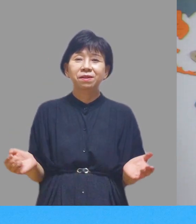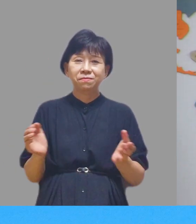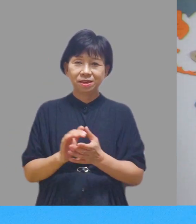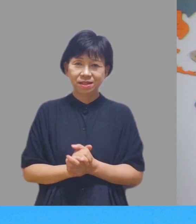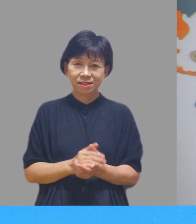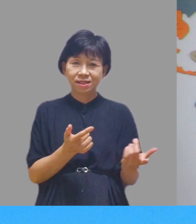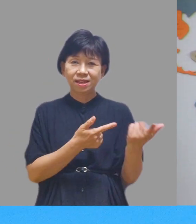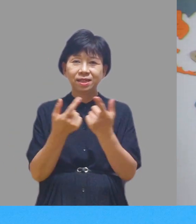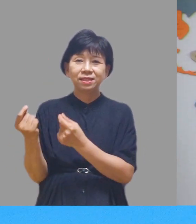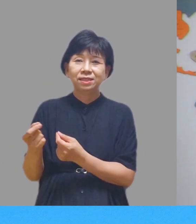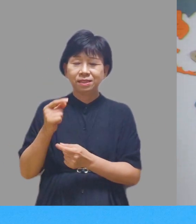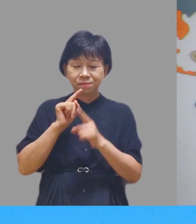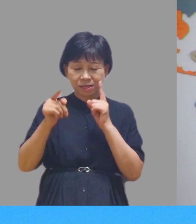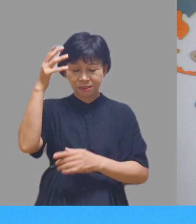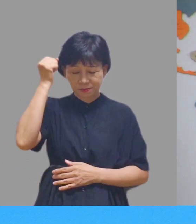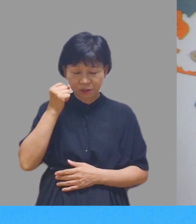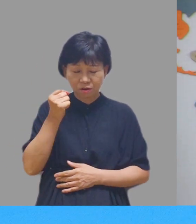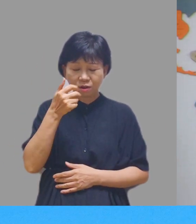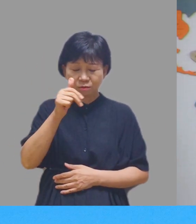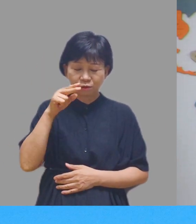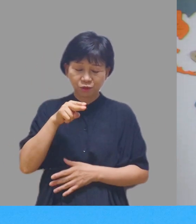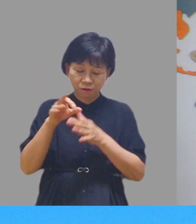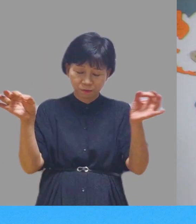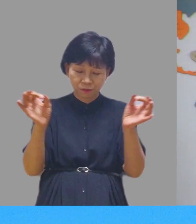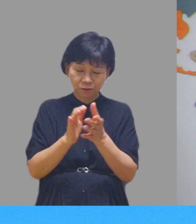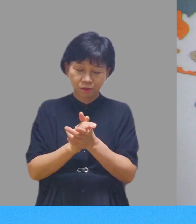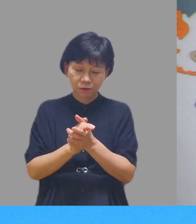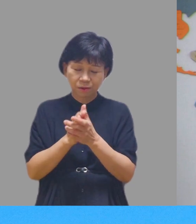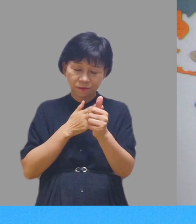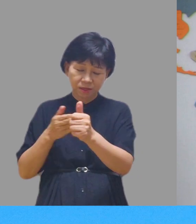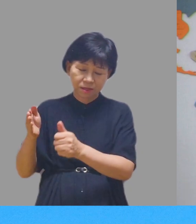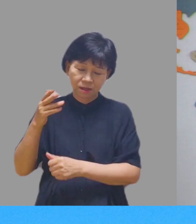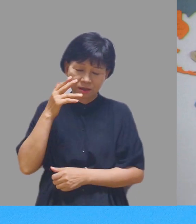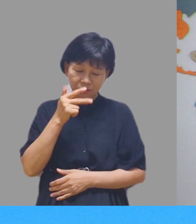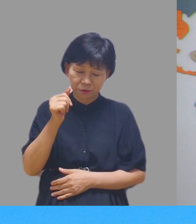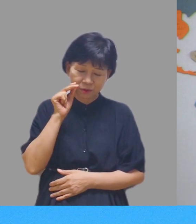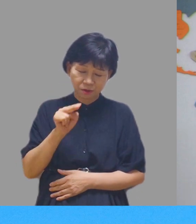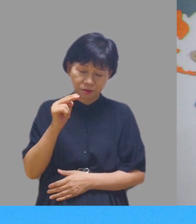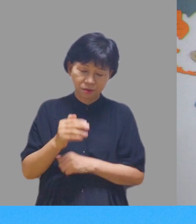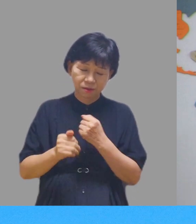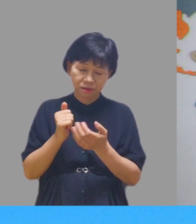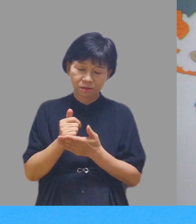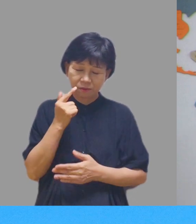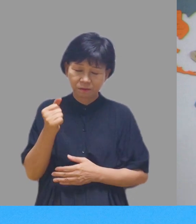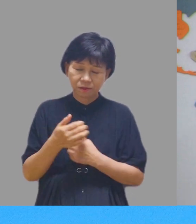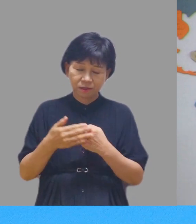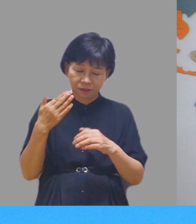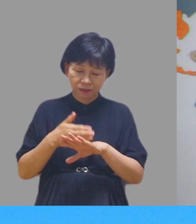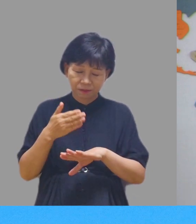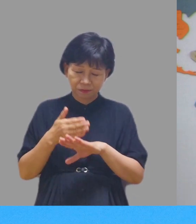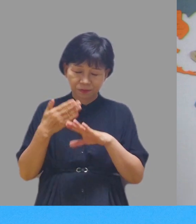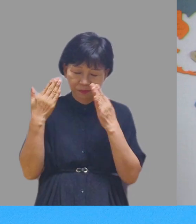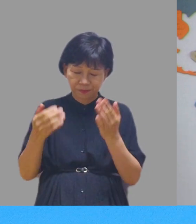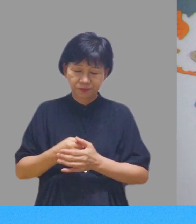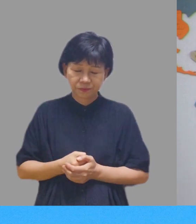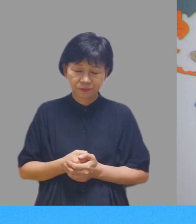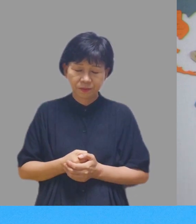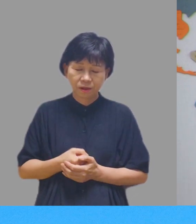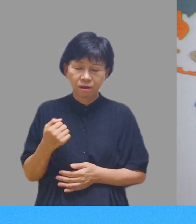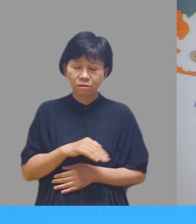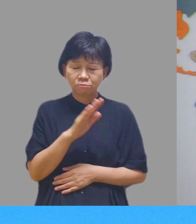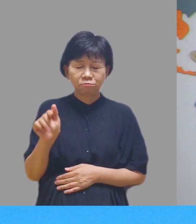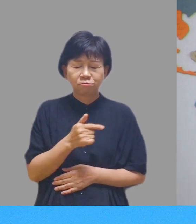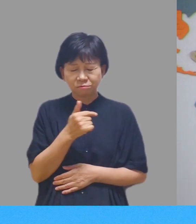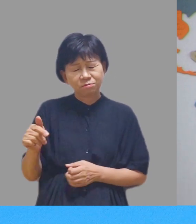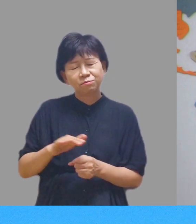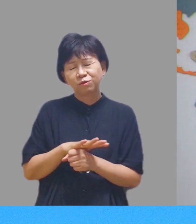아멘. 우리 같이 말씀을 기억하면서 주여 한번 부르짖고 기도합니다. 주여, 하나님 아버지 은혜를 감사합니다. 우리를 너무나도